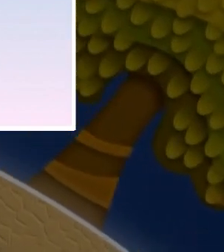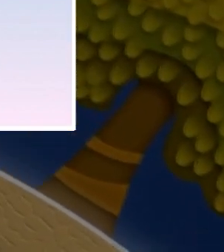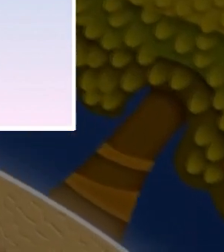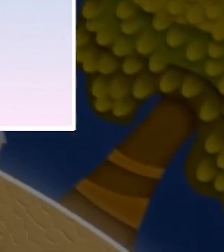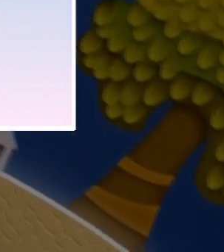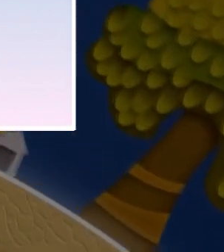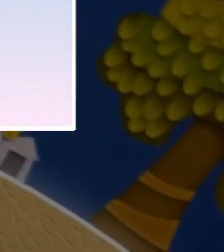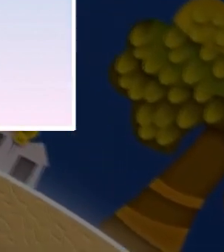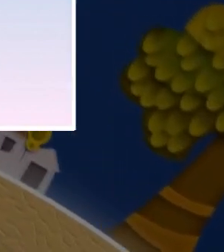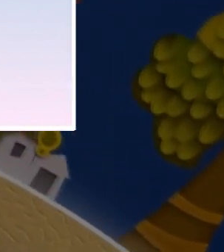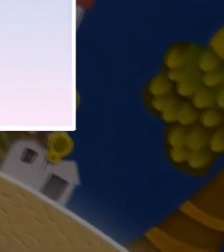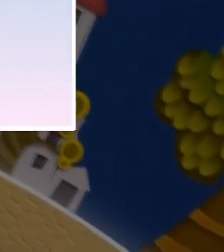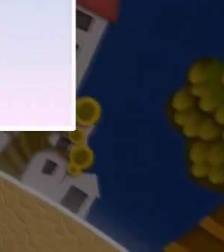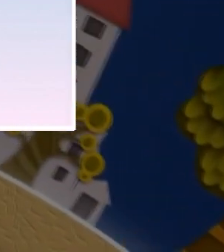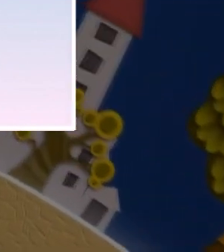өмсдгвэ.